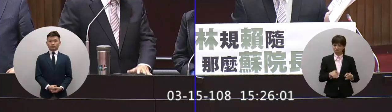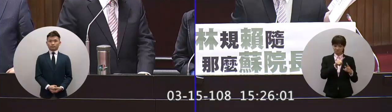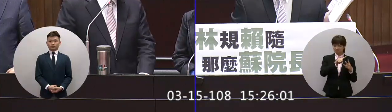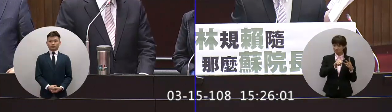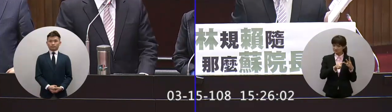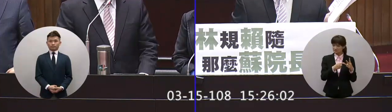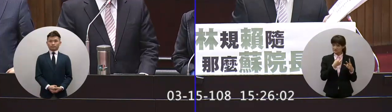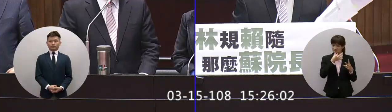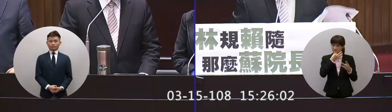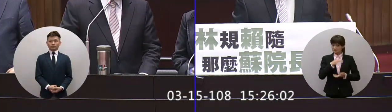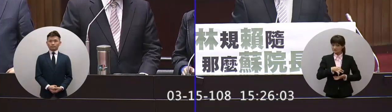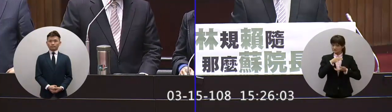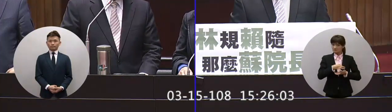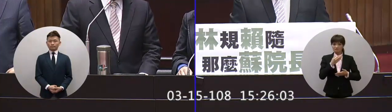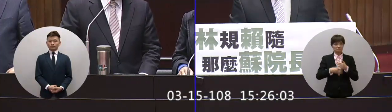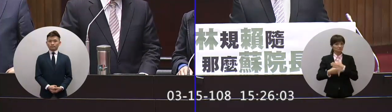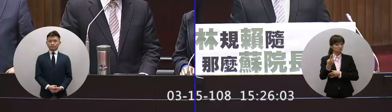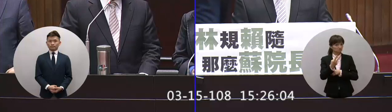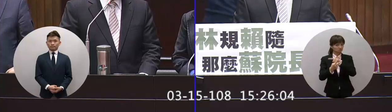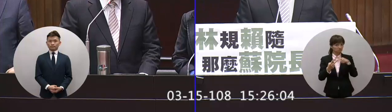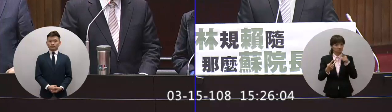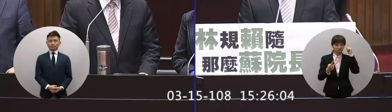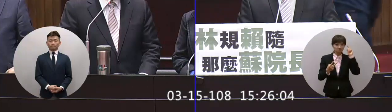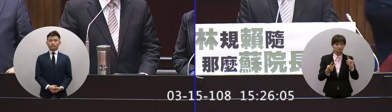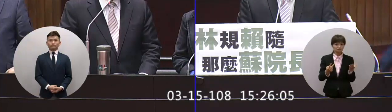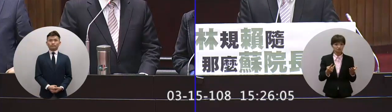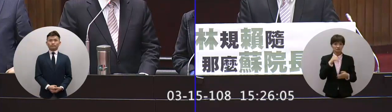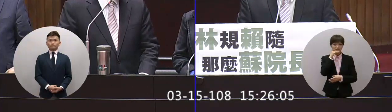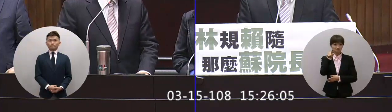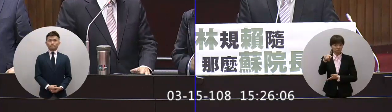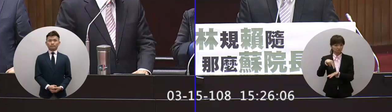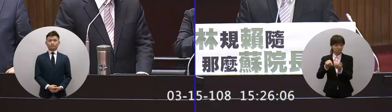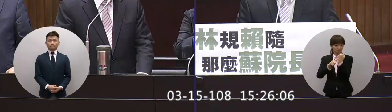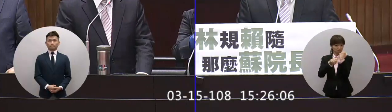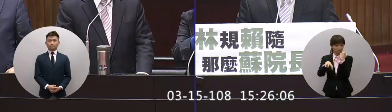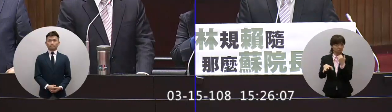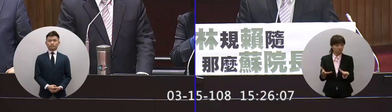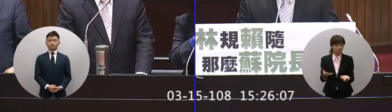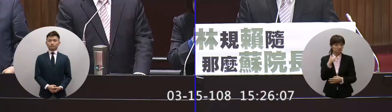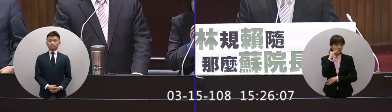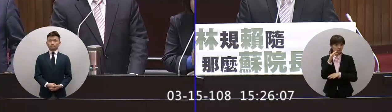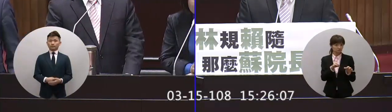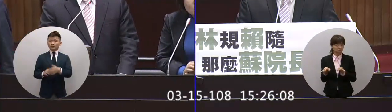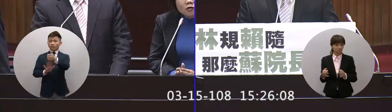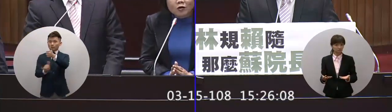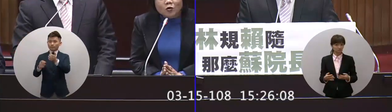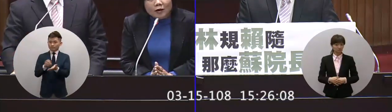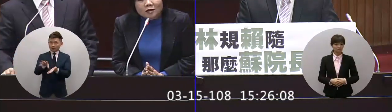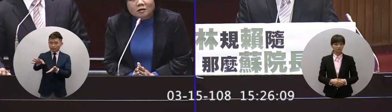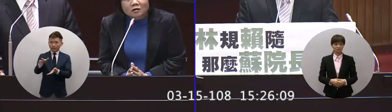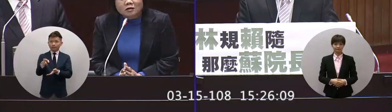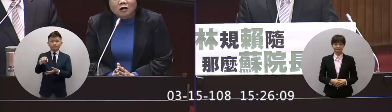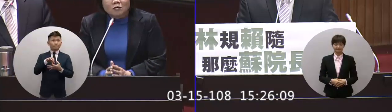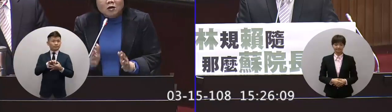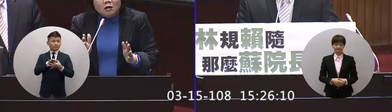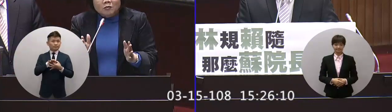感，其他两项你的态度嘞，还是等立法院吗？来一 个。报告委员哈，有关于委员